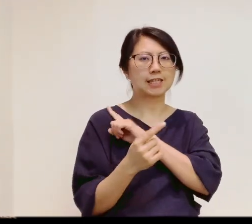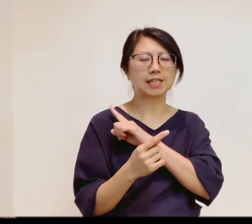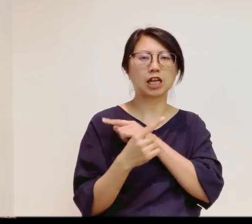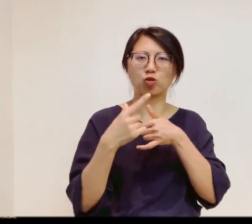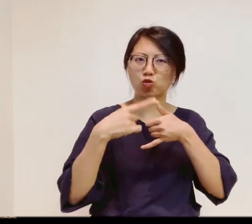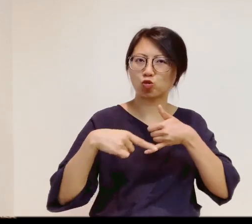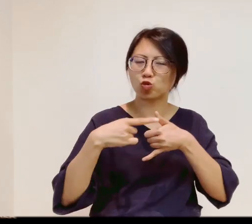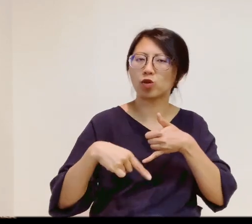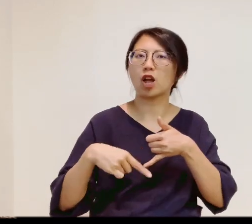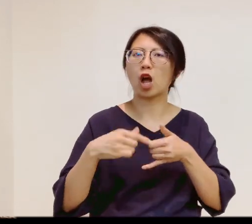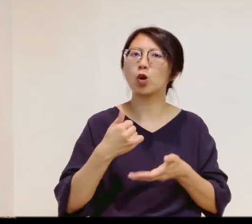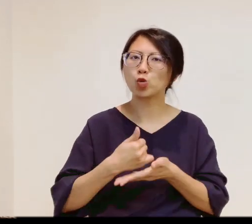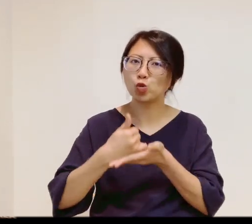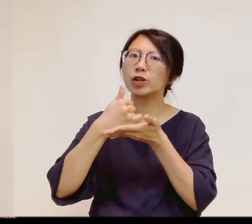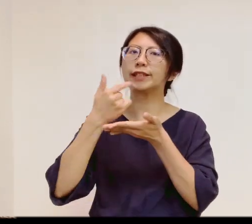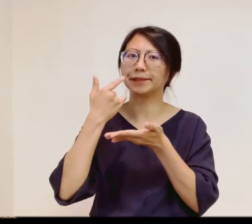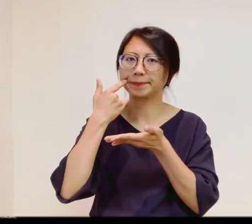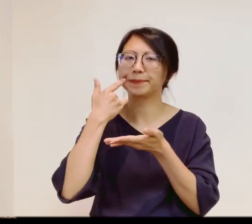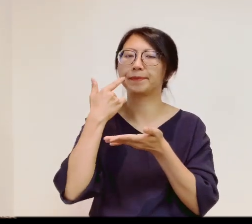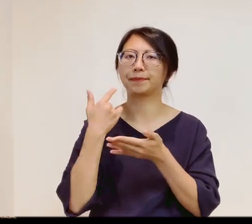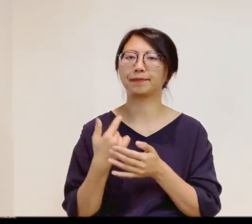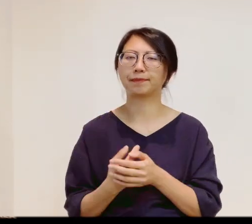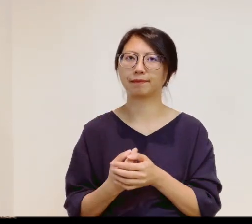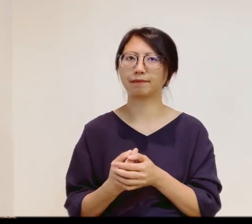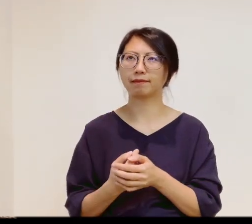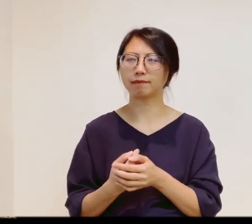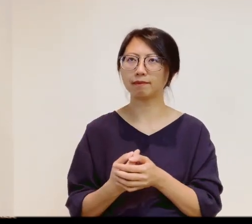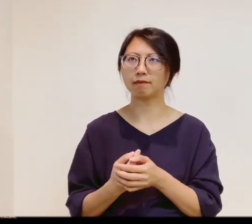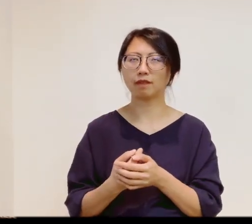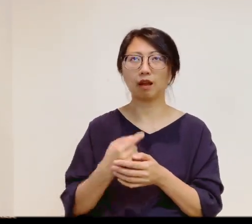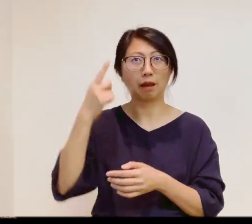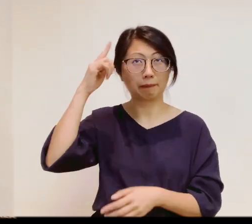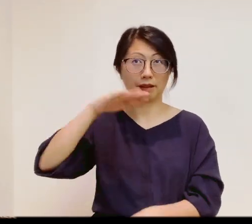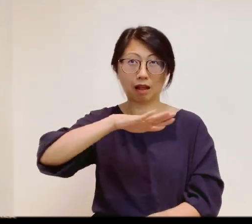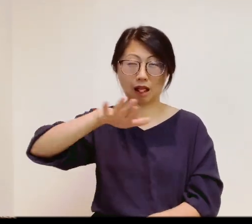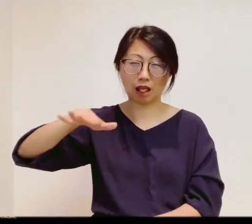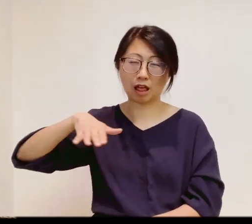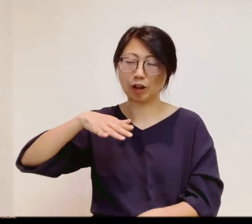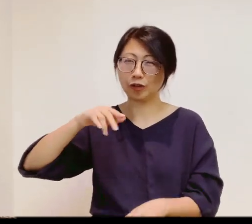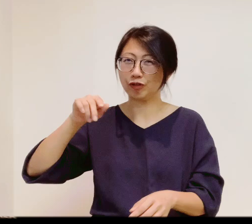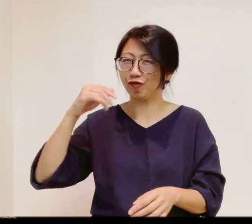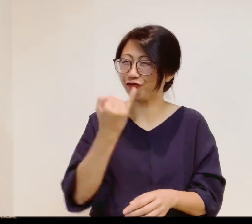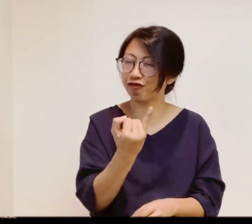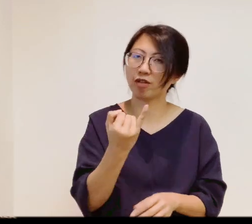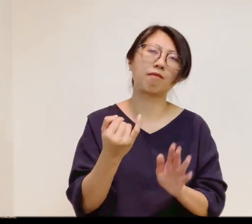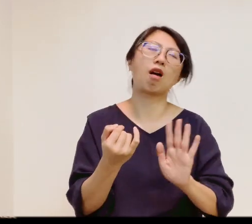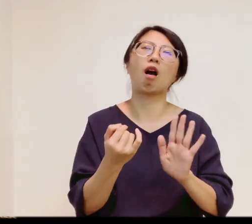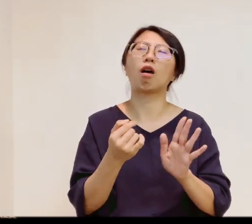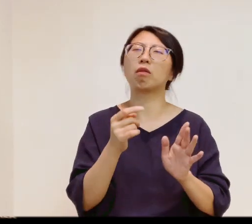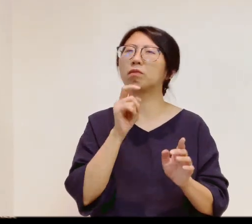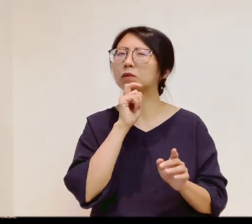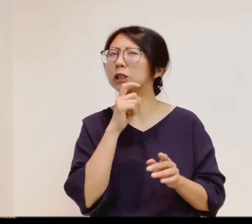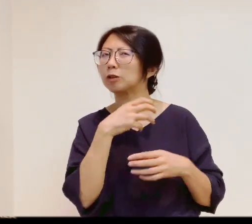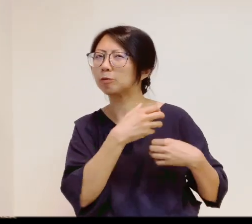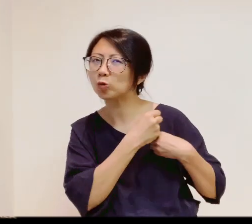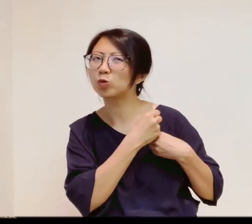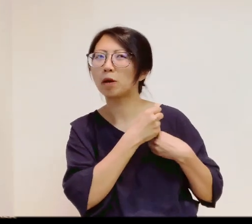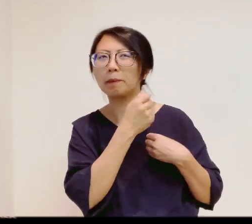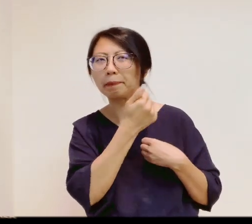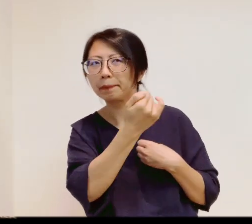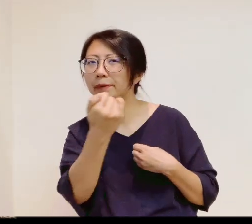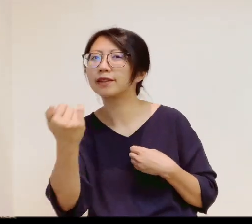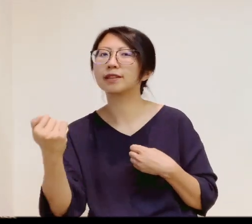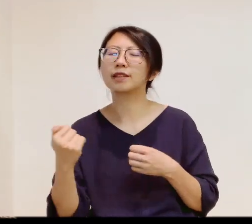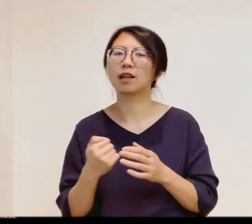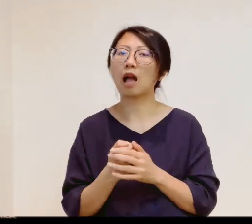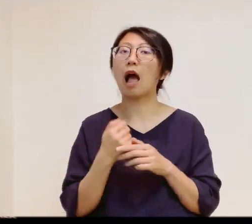曬你講。咁佢其實都係要成日提醒自己咧，點樣保持自己即係個人嘅尊嚴咯。咁嗱，佢話唔係個個都係壞人嚟